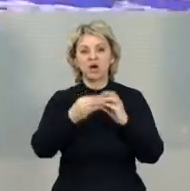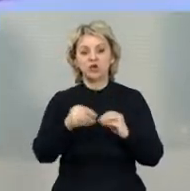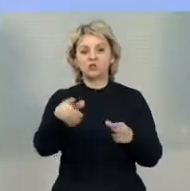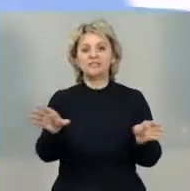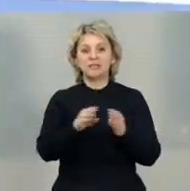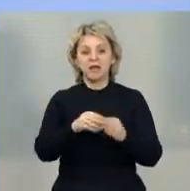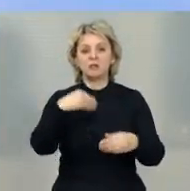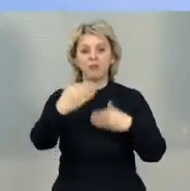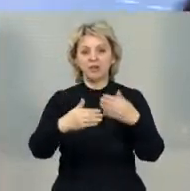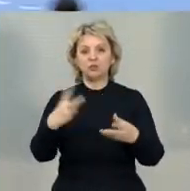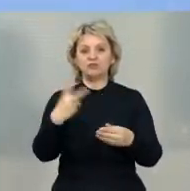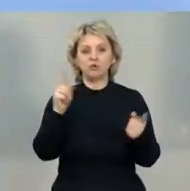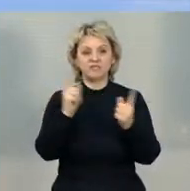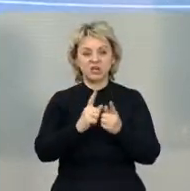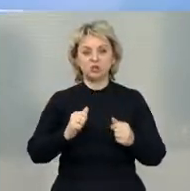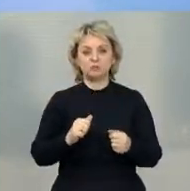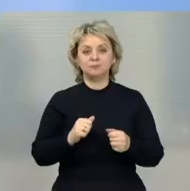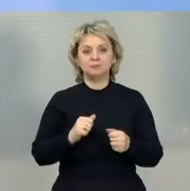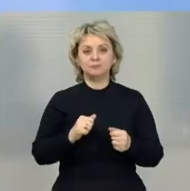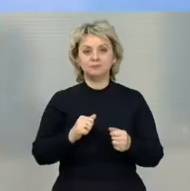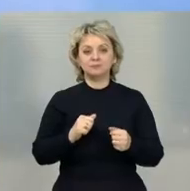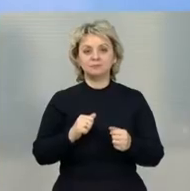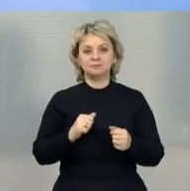Результат складывается по итогам 2 встреч.